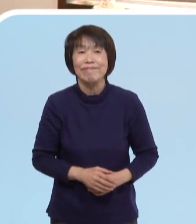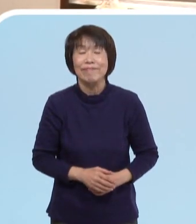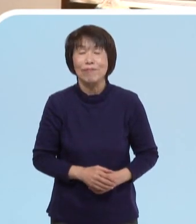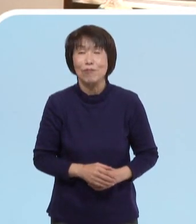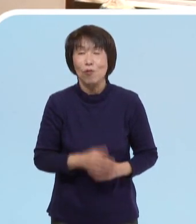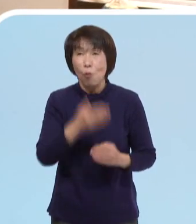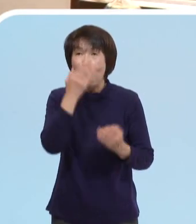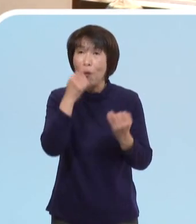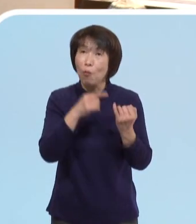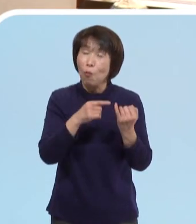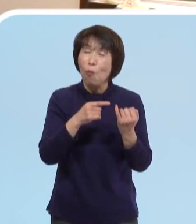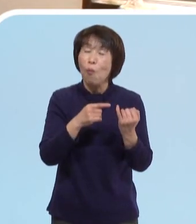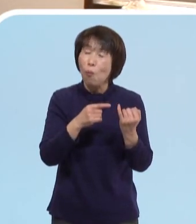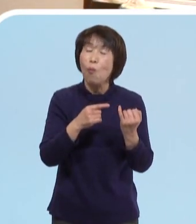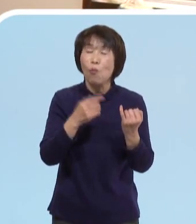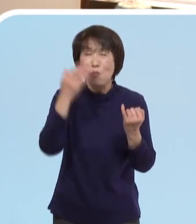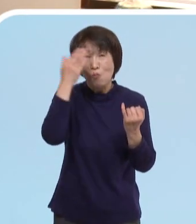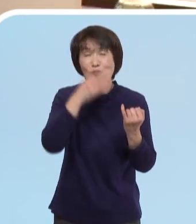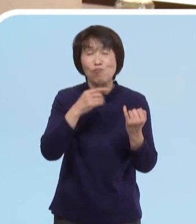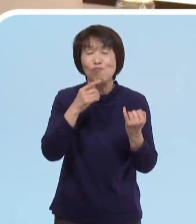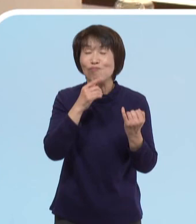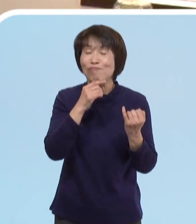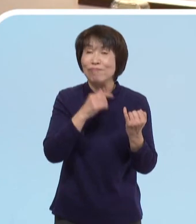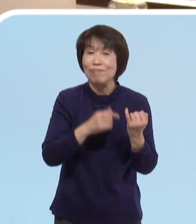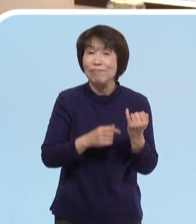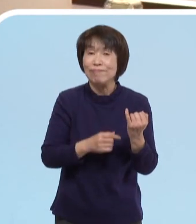さん、 お願いします。